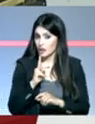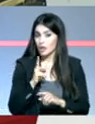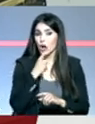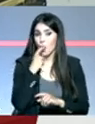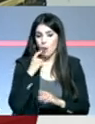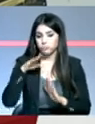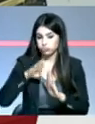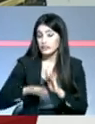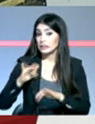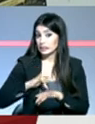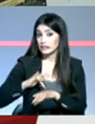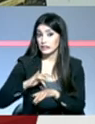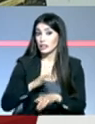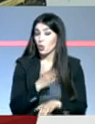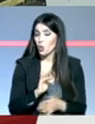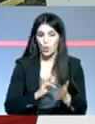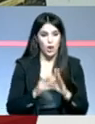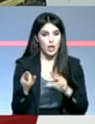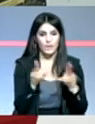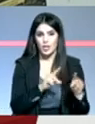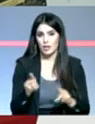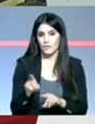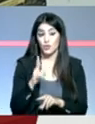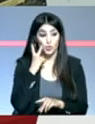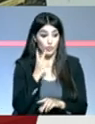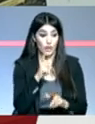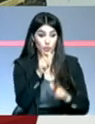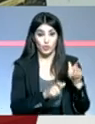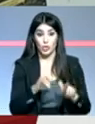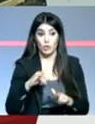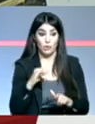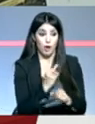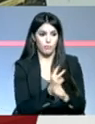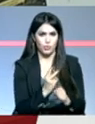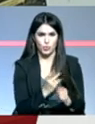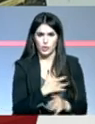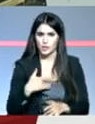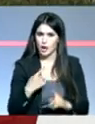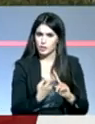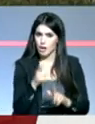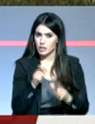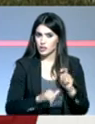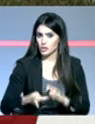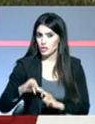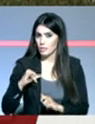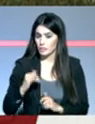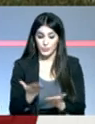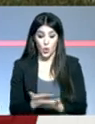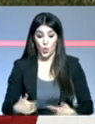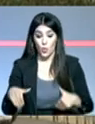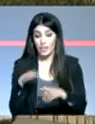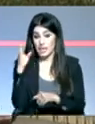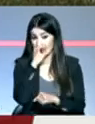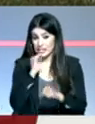أصغر سن صغار وكبار، وشفنا حالة خطيرة معناها حتى عند الشباب. وضع وبائي دقيق